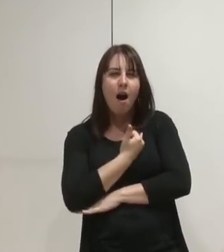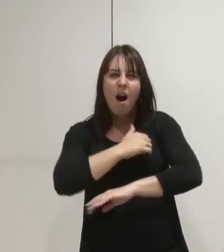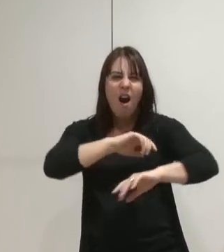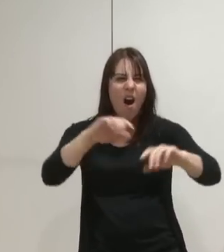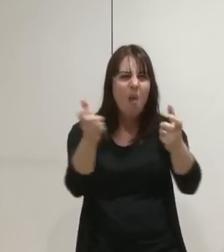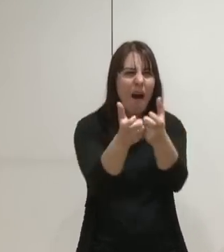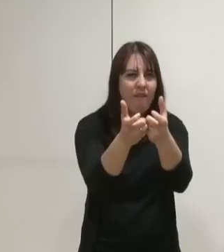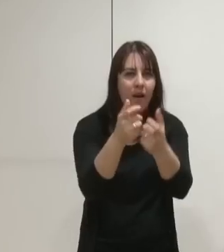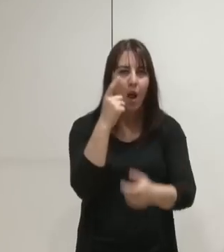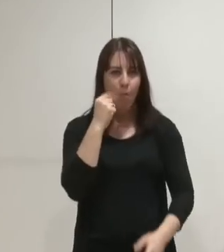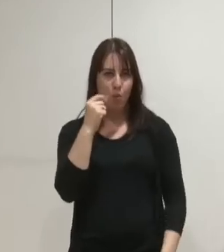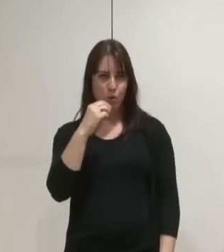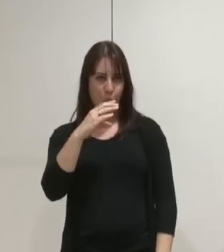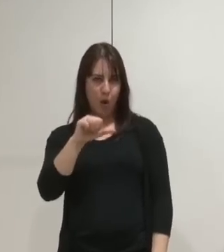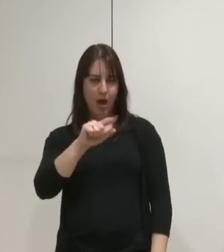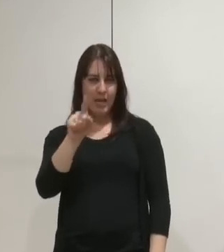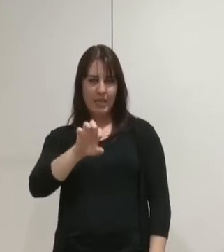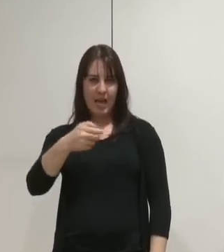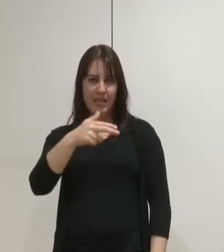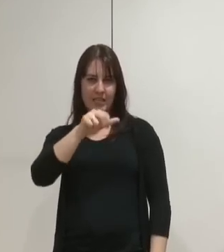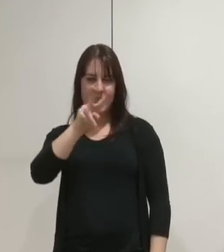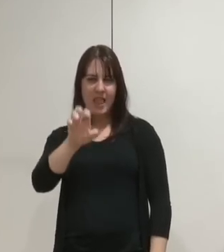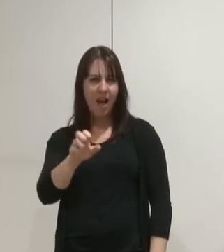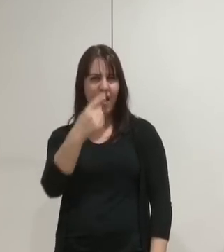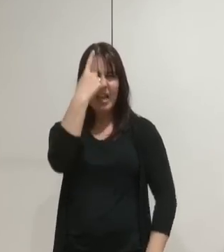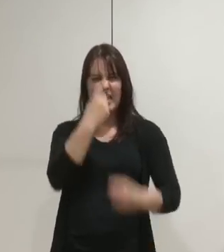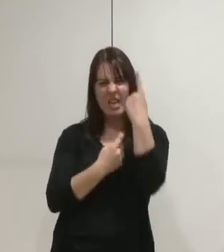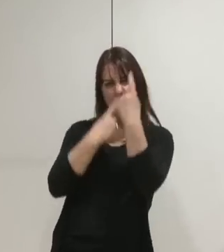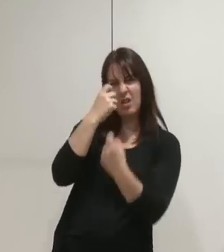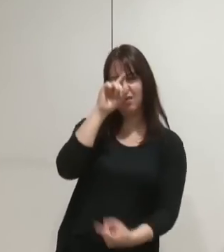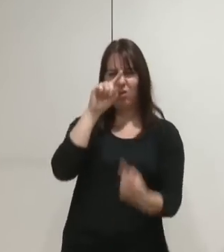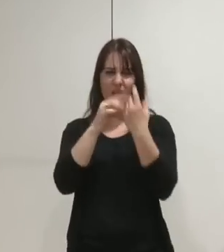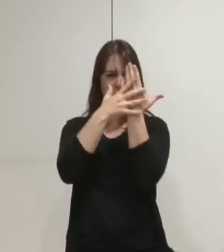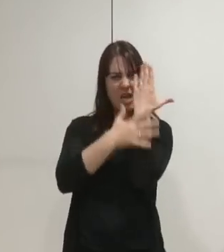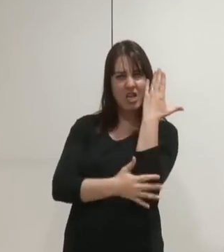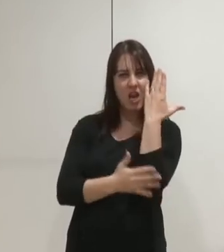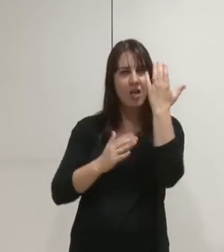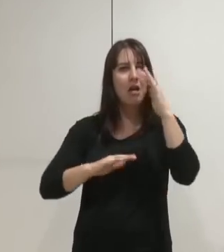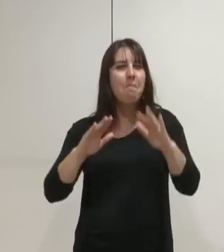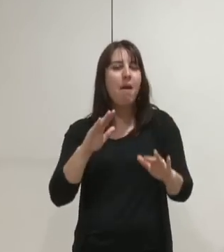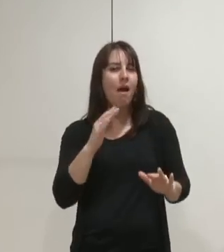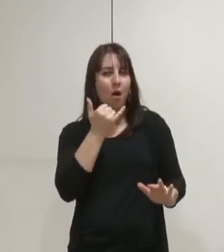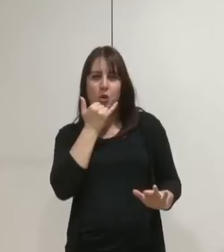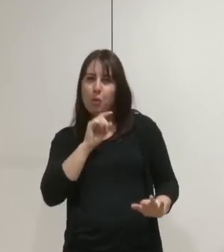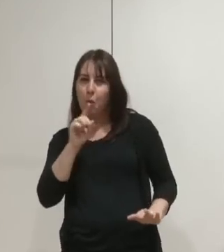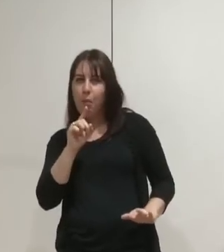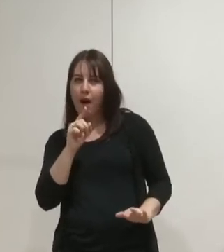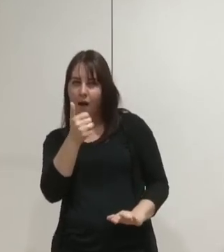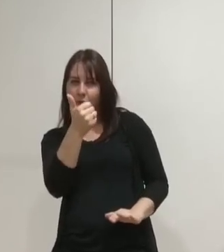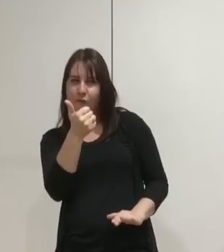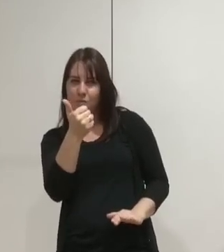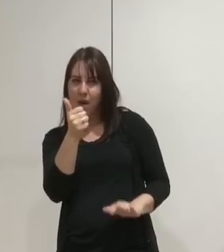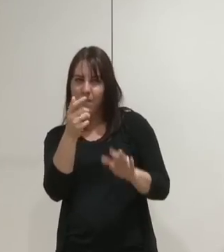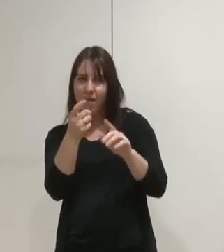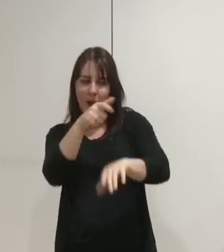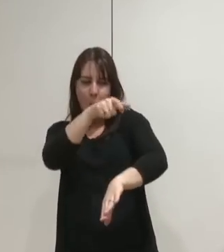Monsieur CASNAV pareil vous nous posez tout un tas de questions sur le cahier des charges alors que si je ne me trompe vous faites partie de cette